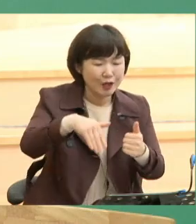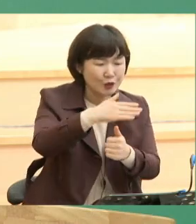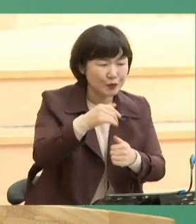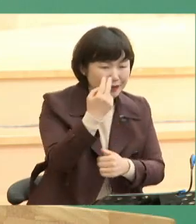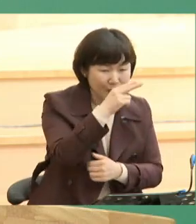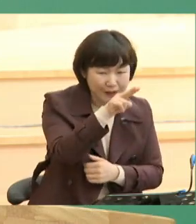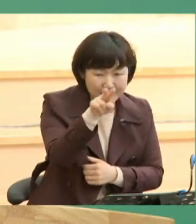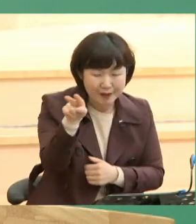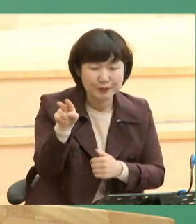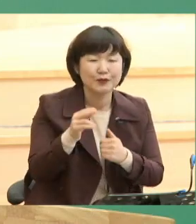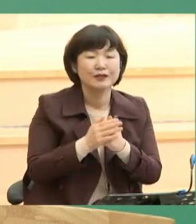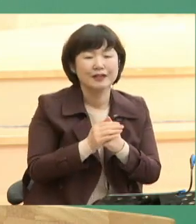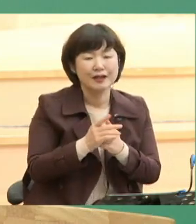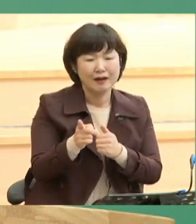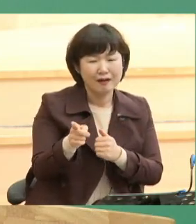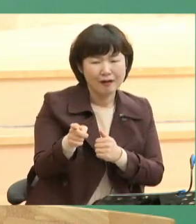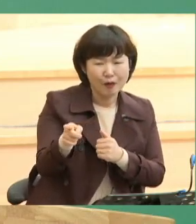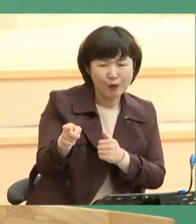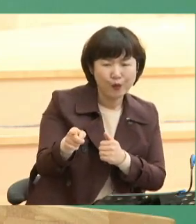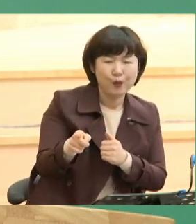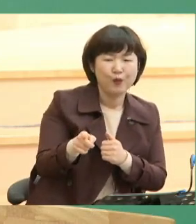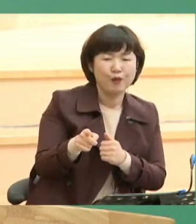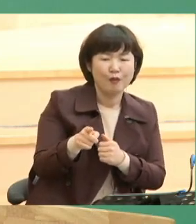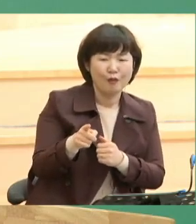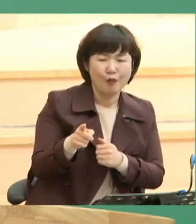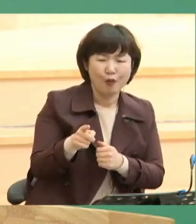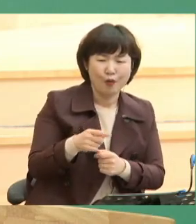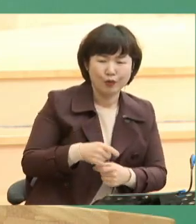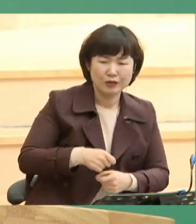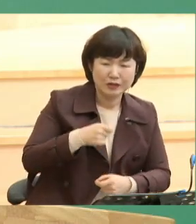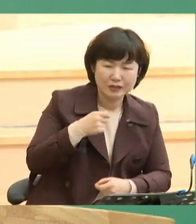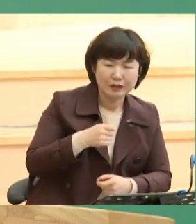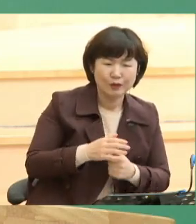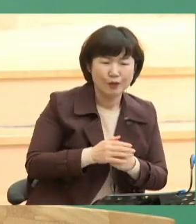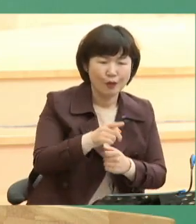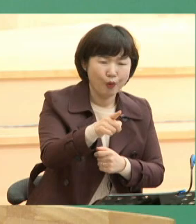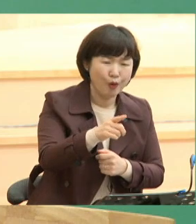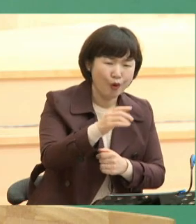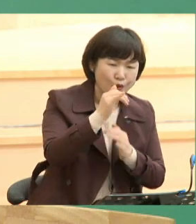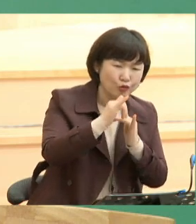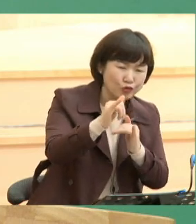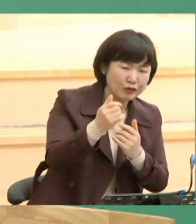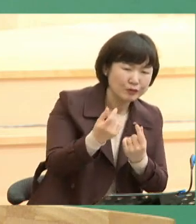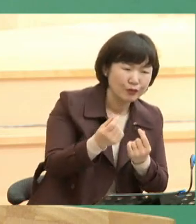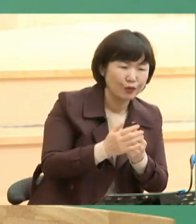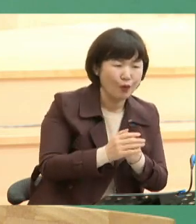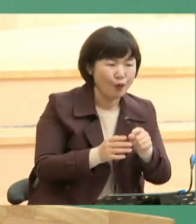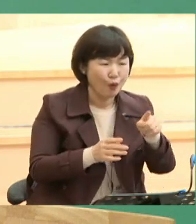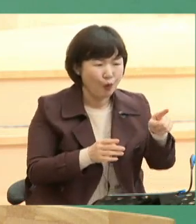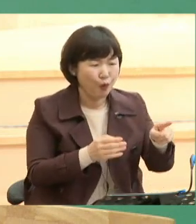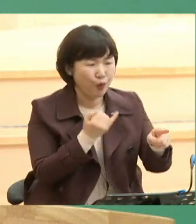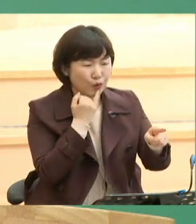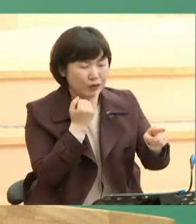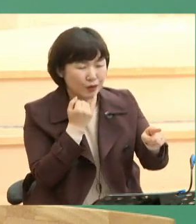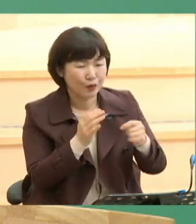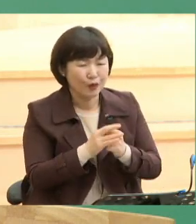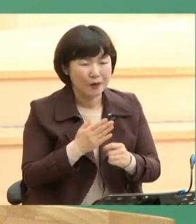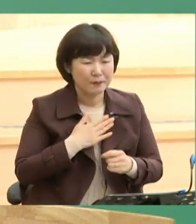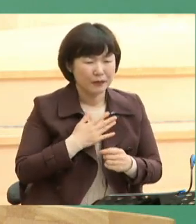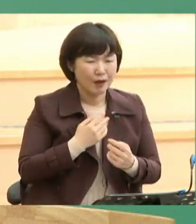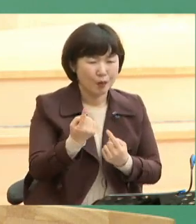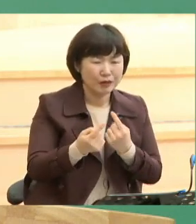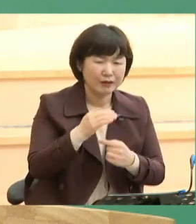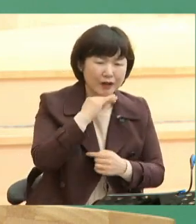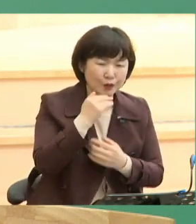둘러 보니까 와 2분들이 막 다 훌륭한 거라 저보다 훨씬 나이도